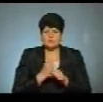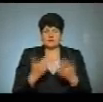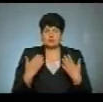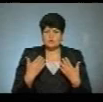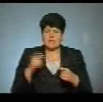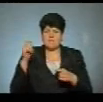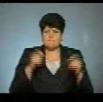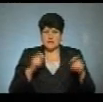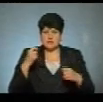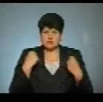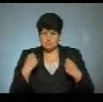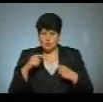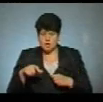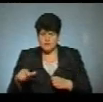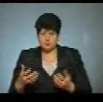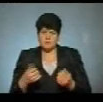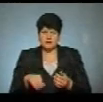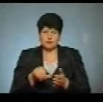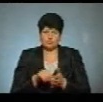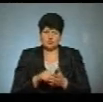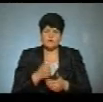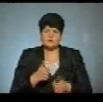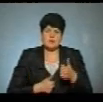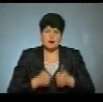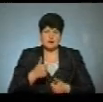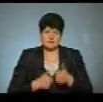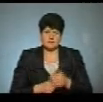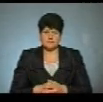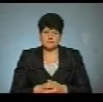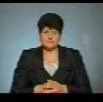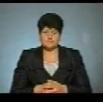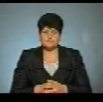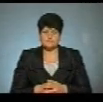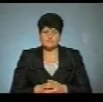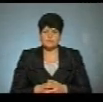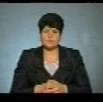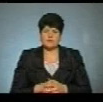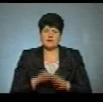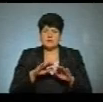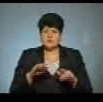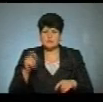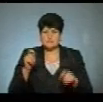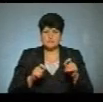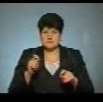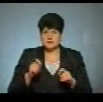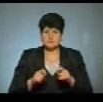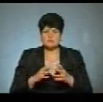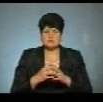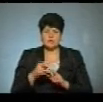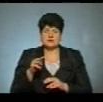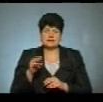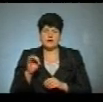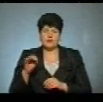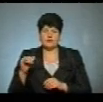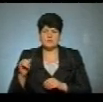для приїжджих спортсменів, які братимуть участь у змаганнях. Колишні села, у нас діти доїжджають з село Тиофопілка,